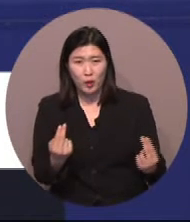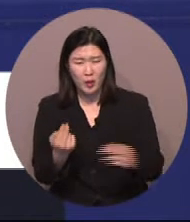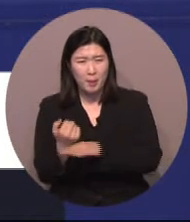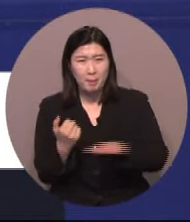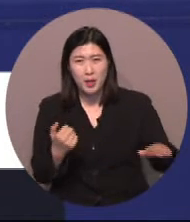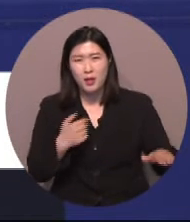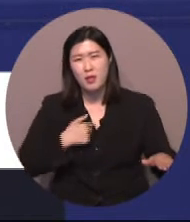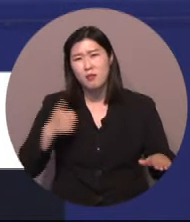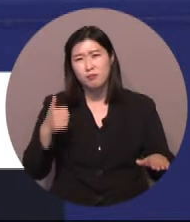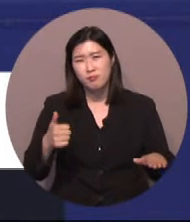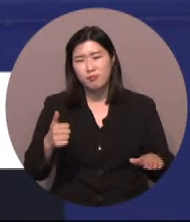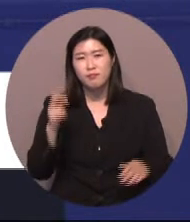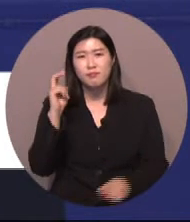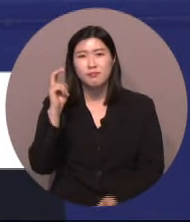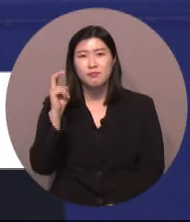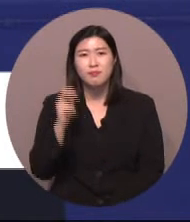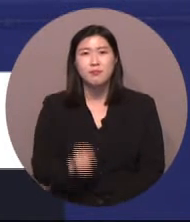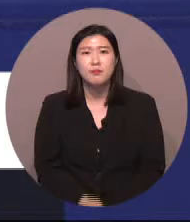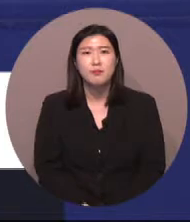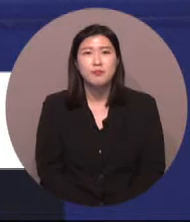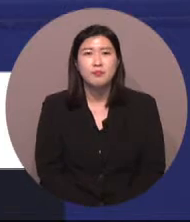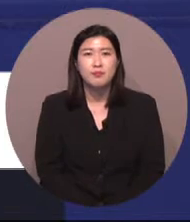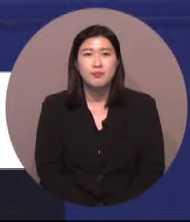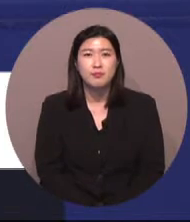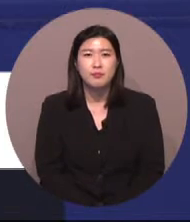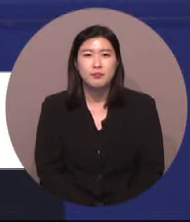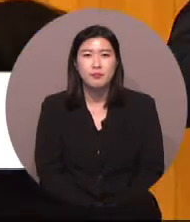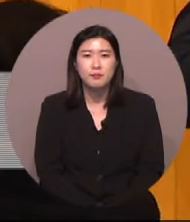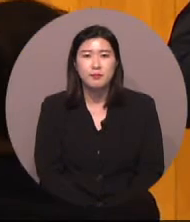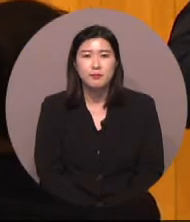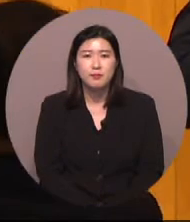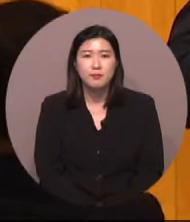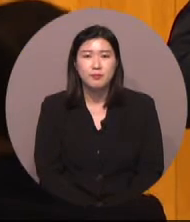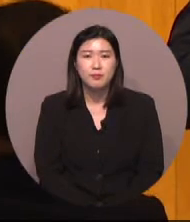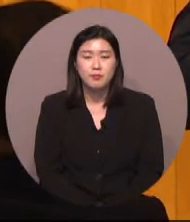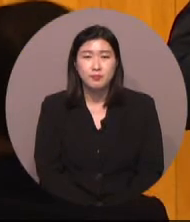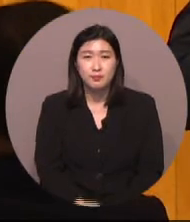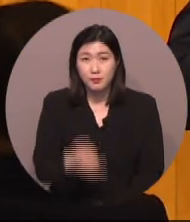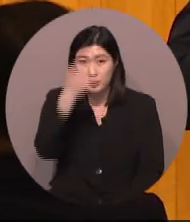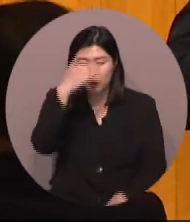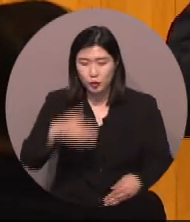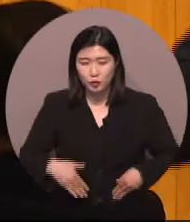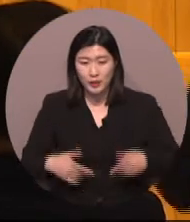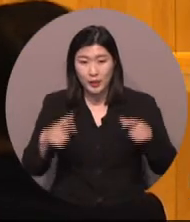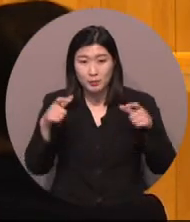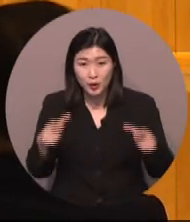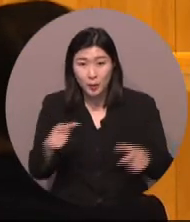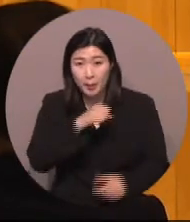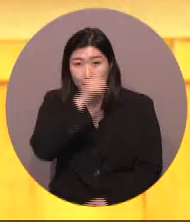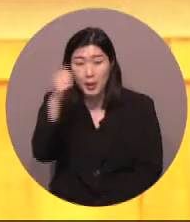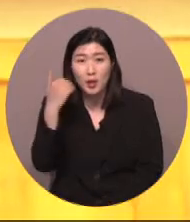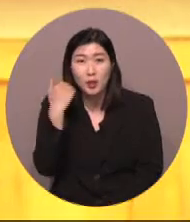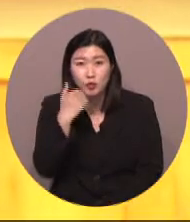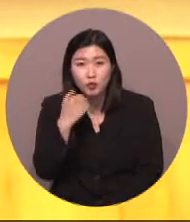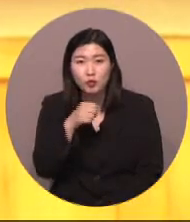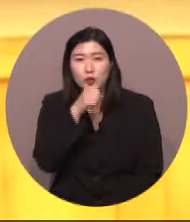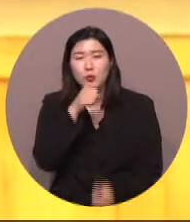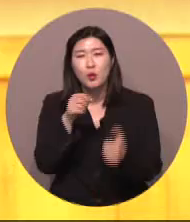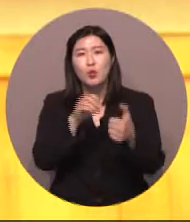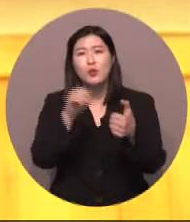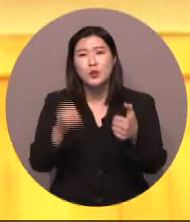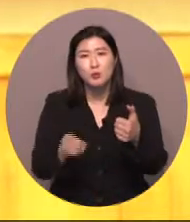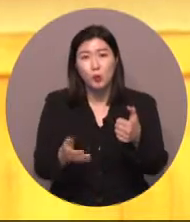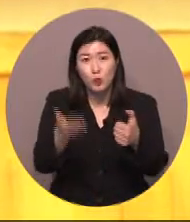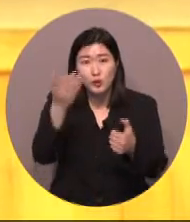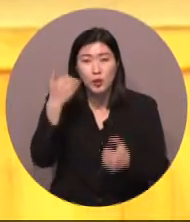그 열정의 온도를 이춘희 시장님은 따라올 수 없을 것이다. 충남지사는 50.79%로 과반이 넘는 최종 득표율을